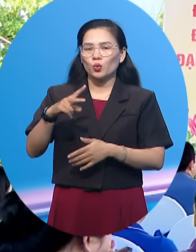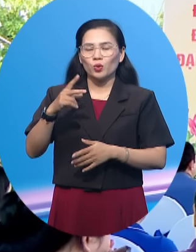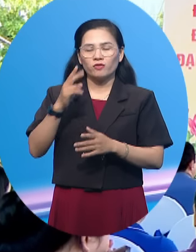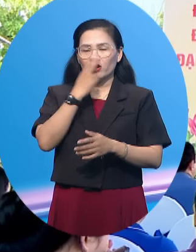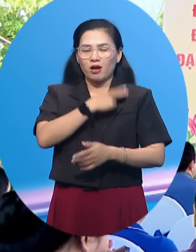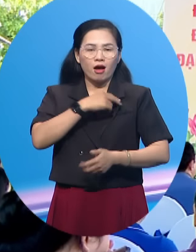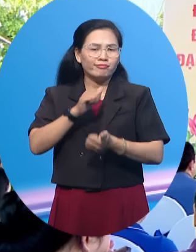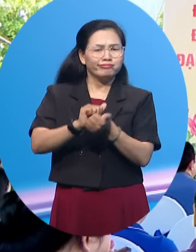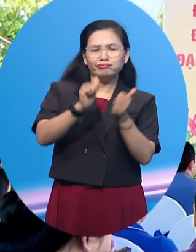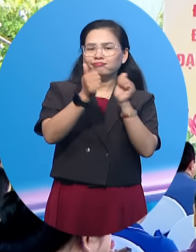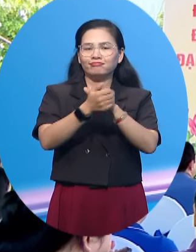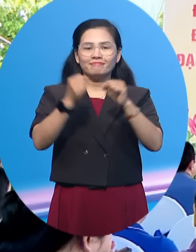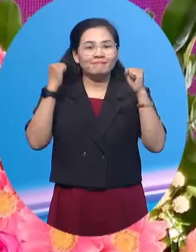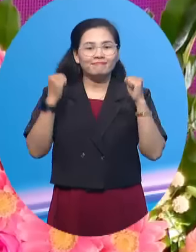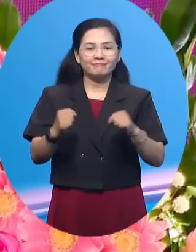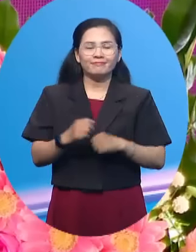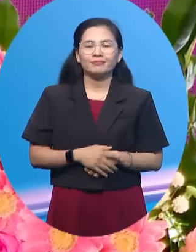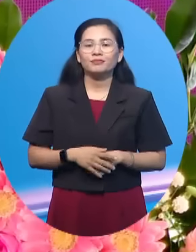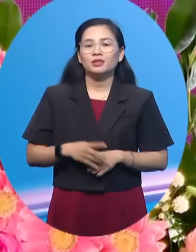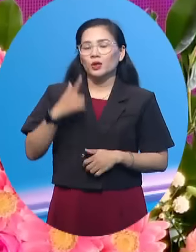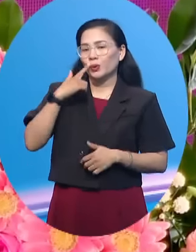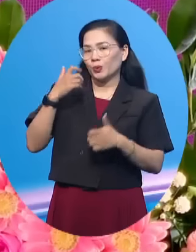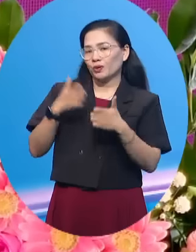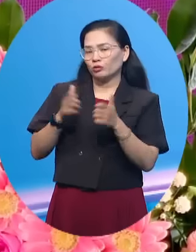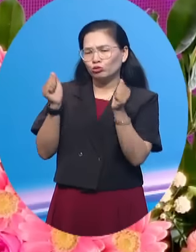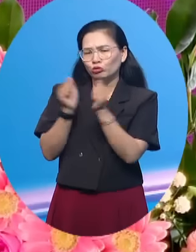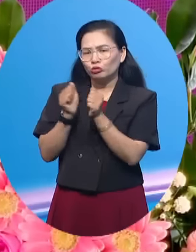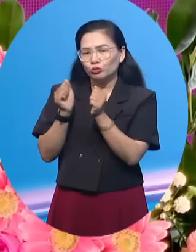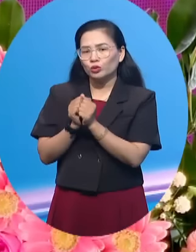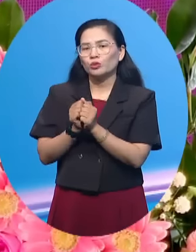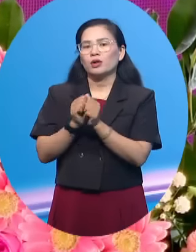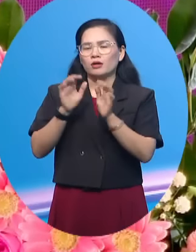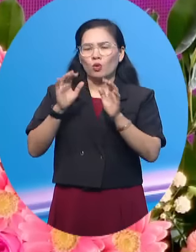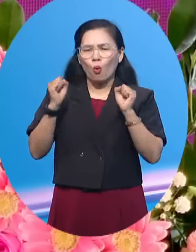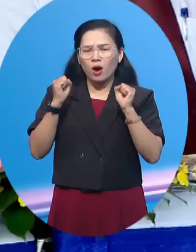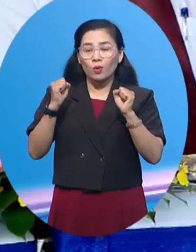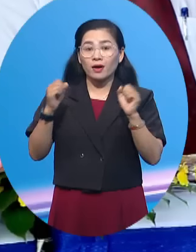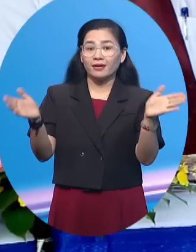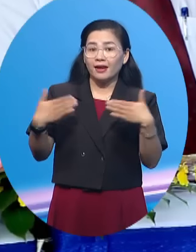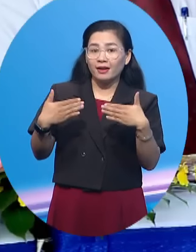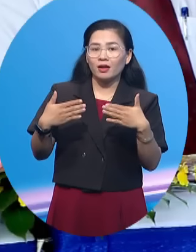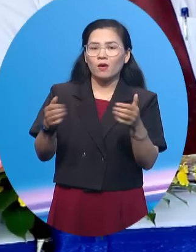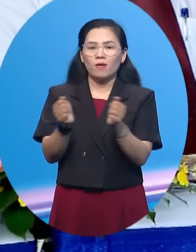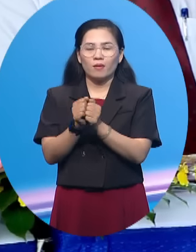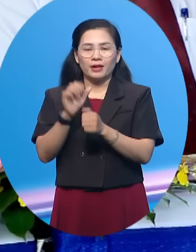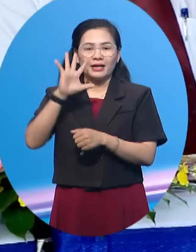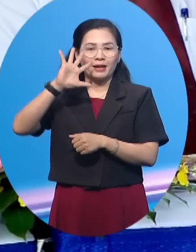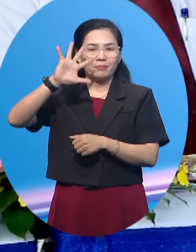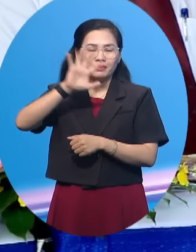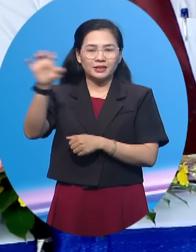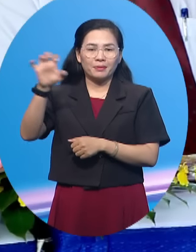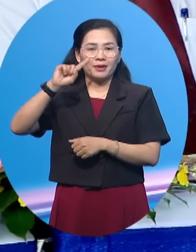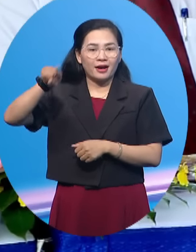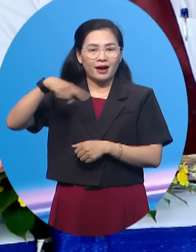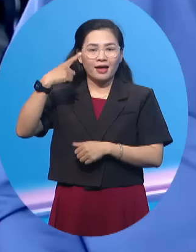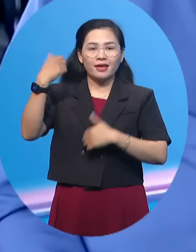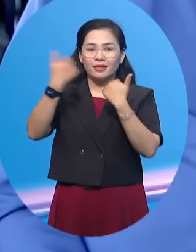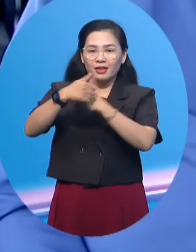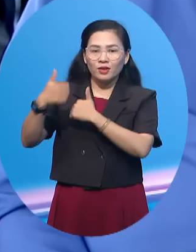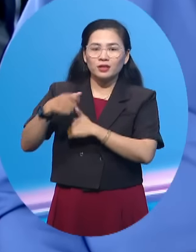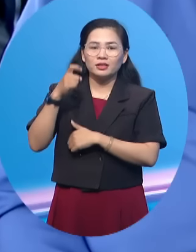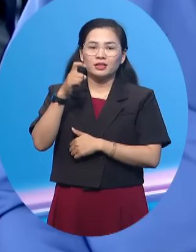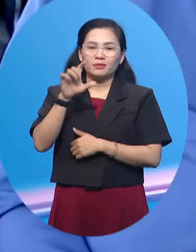thời điểm để đảng bộ, chính quyền và nhân dân thành phố Thủ Đức đẩy mạnh thực hiện giai đoạn tăng tốc đợt hoạt động cao điểm 500 ngày thi đua chào mừng kỷ niệm 95